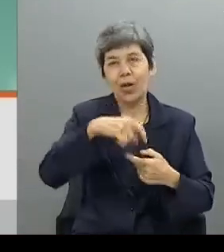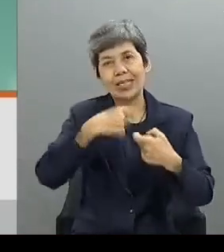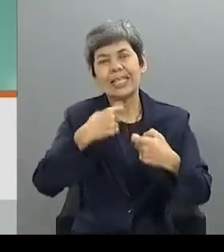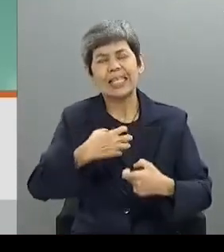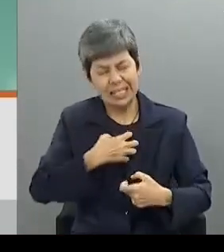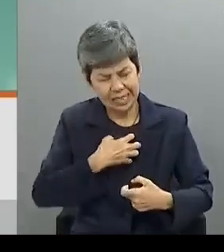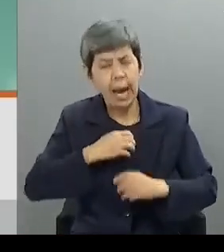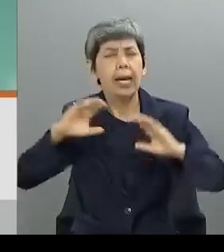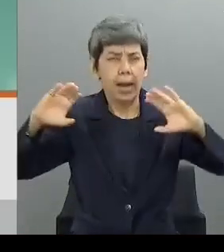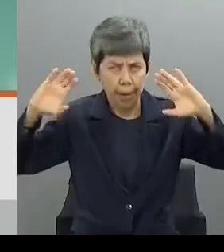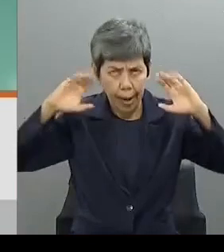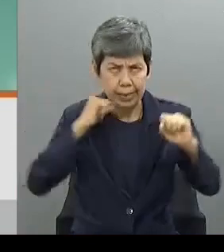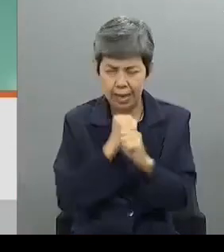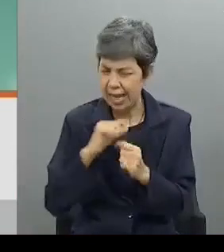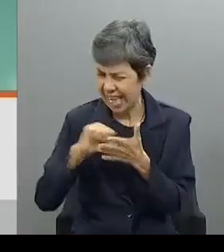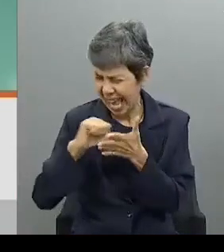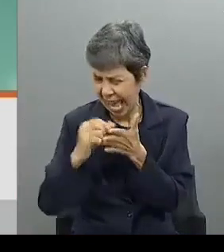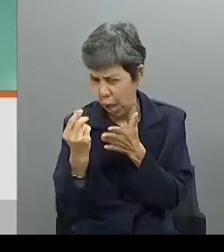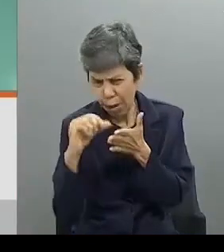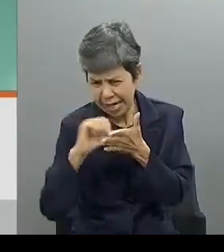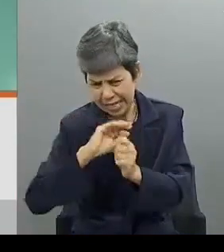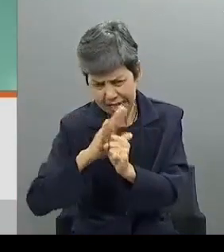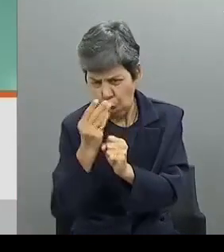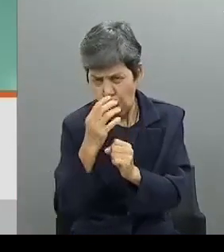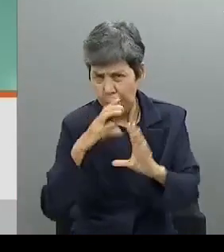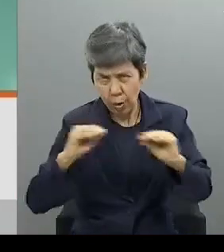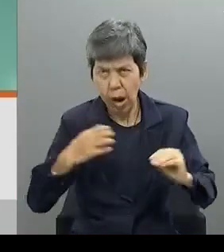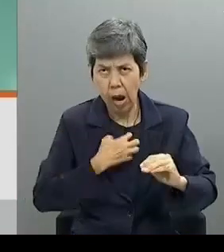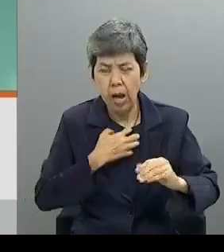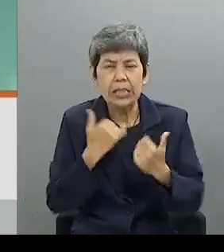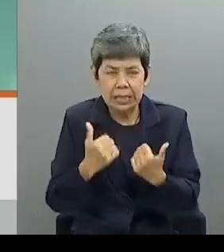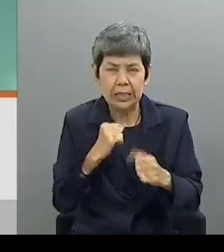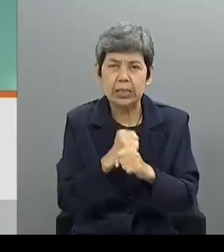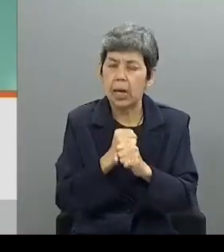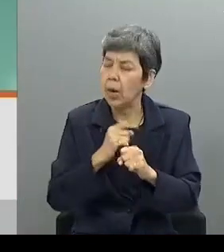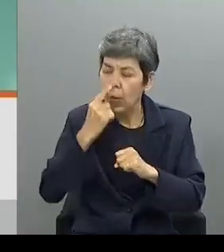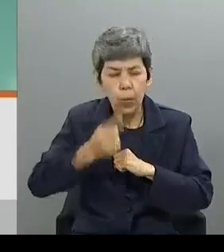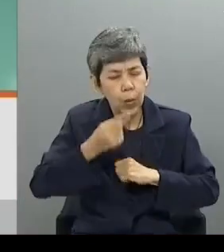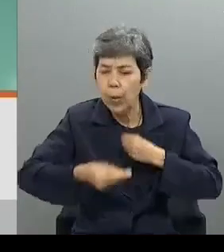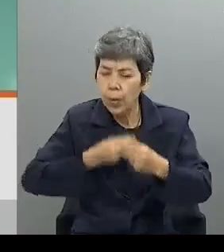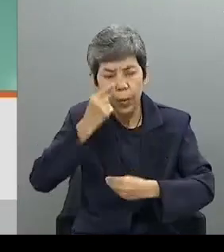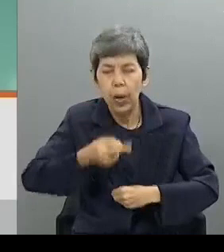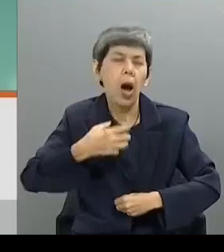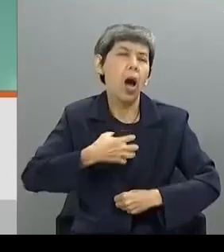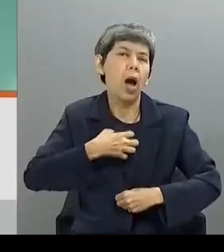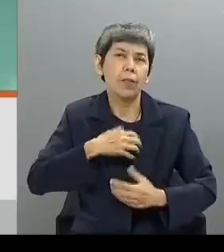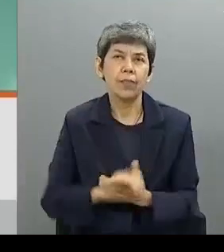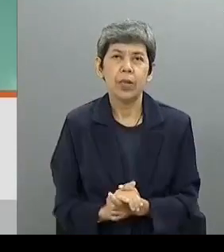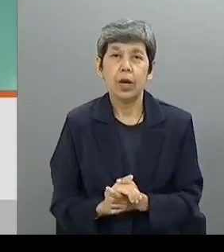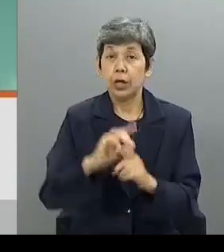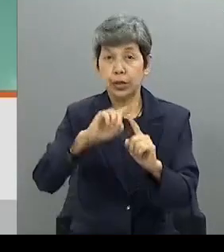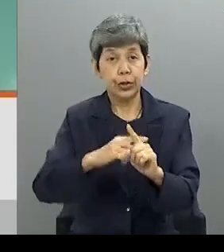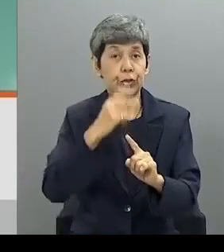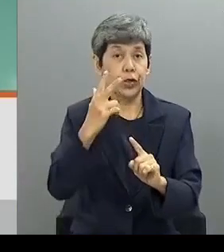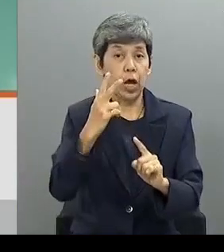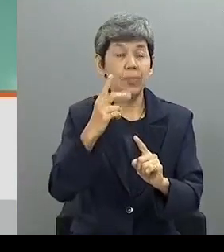ครัฐเร่งแก้ปัญหาโดยเร็วที่สุดเพื่อให้สถานการณ์กลับมาเหมือนเดิม ตั้งแต่เดือนมีนาคมที่ผ่านม